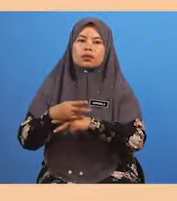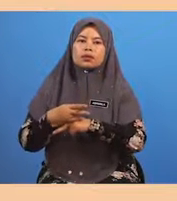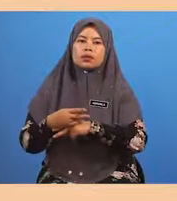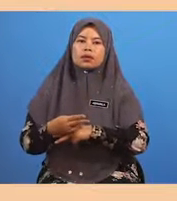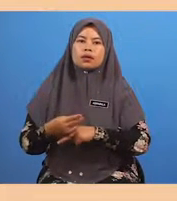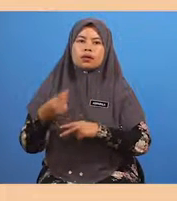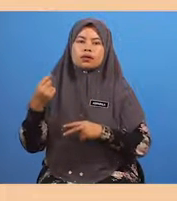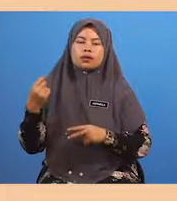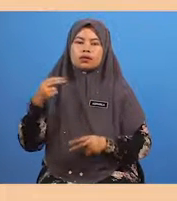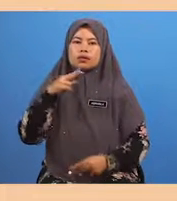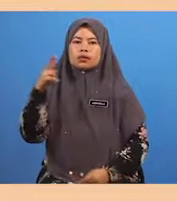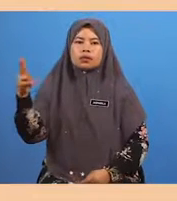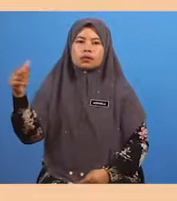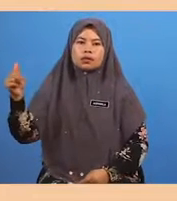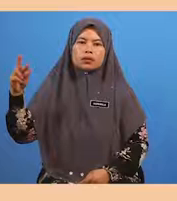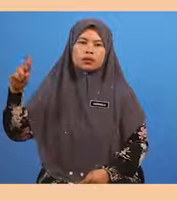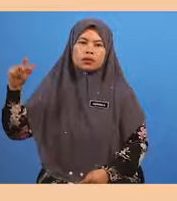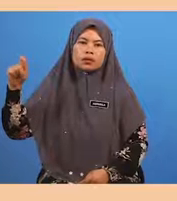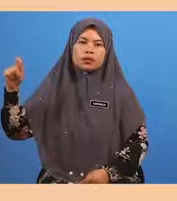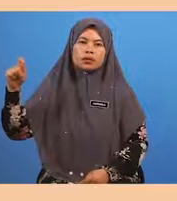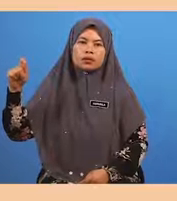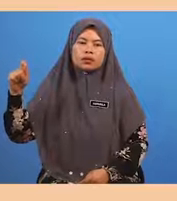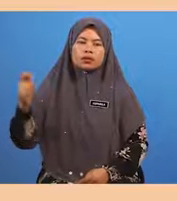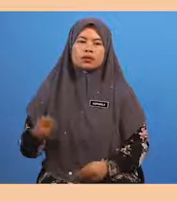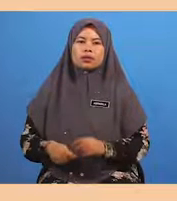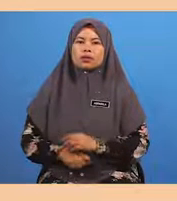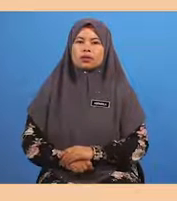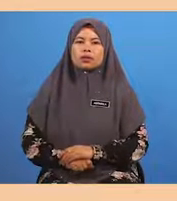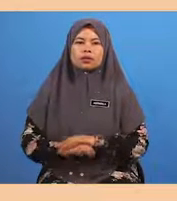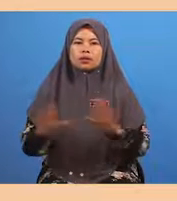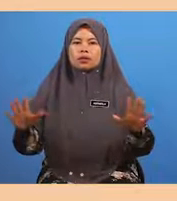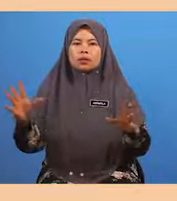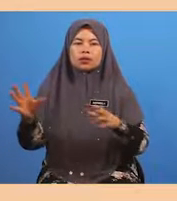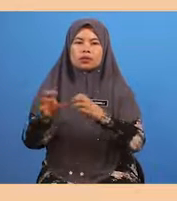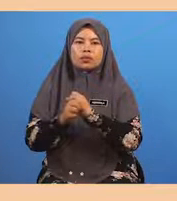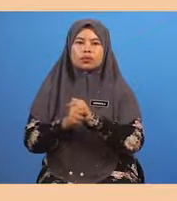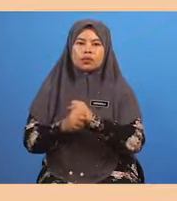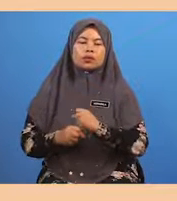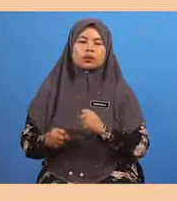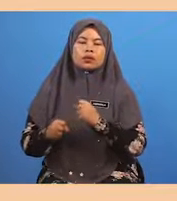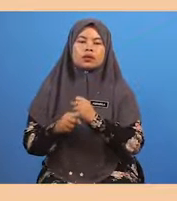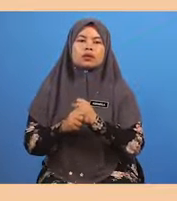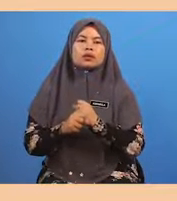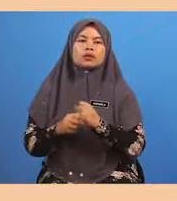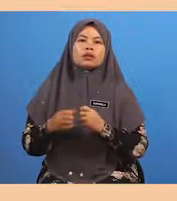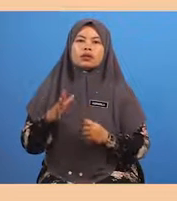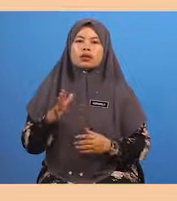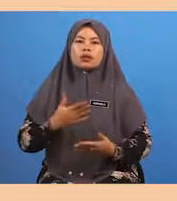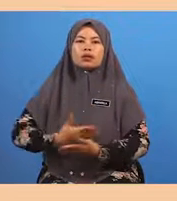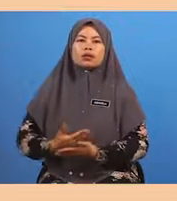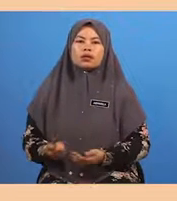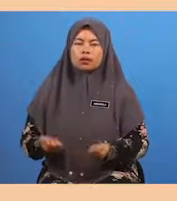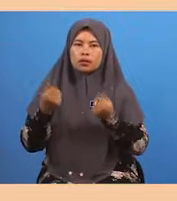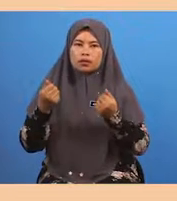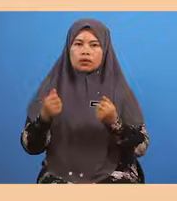dan silsilah keluarga supaya tidak bercampur dengan anak angkat yang tiada hubungan nasab dengan mereka. Dan hikmah